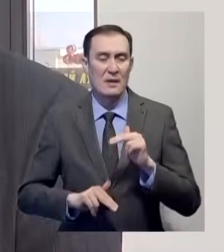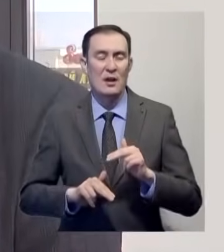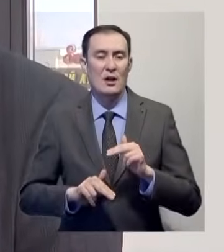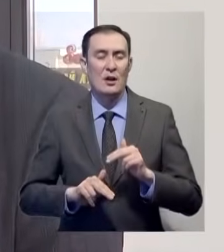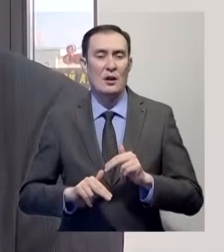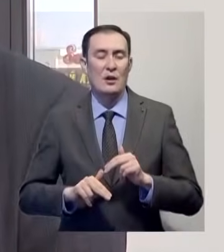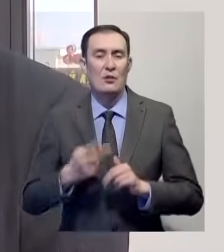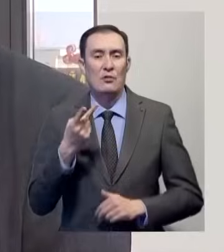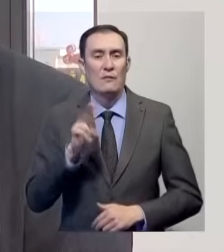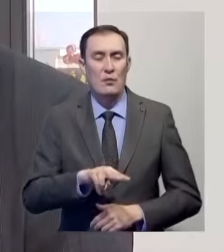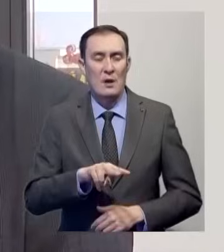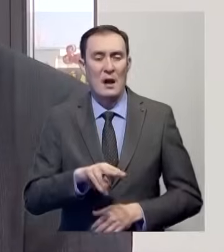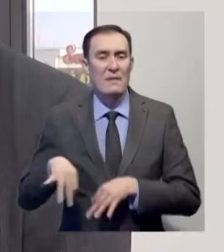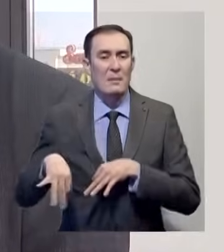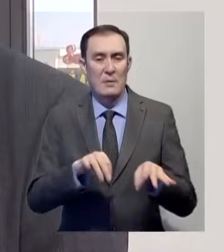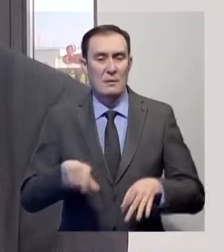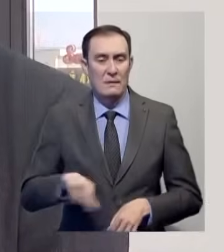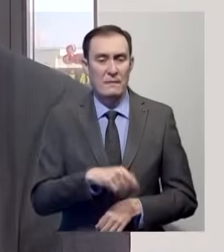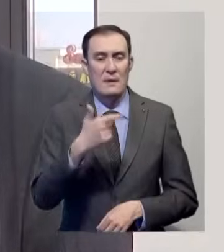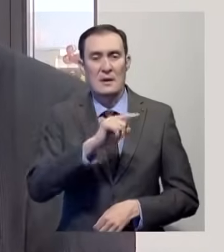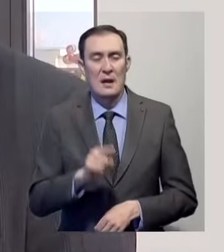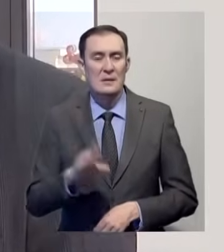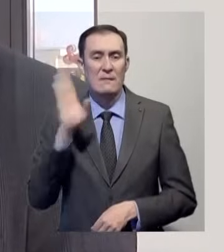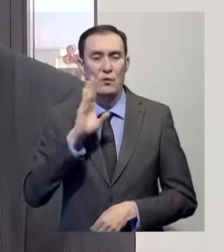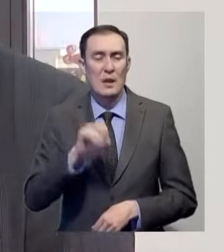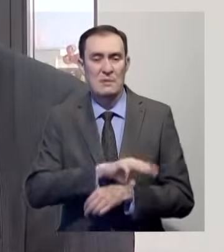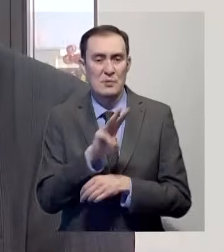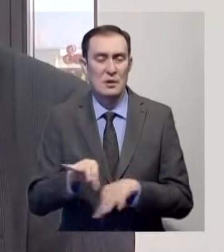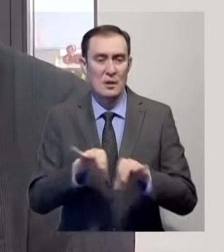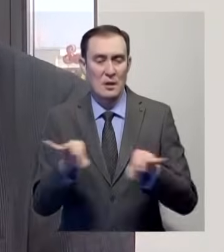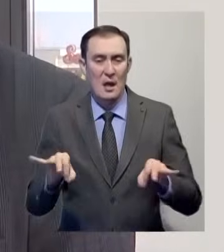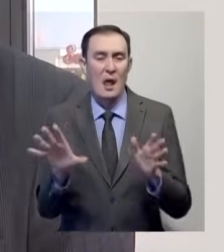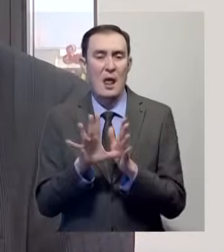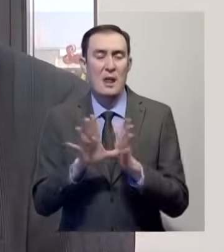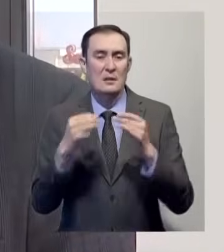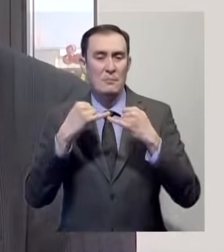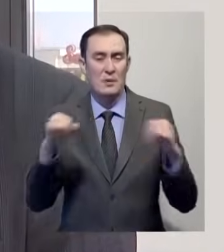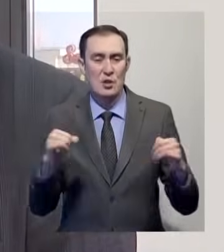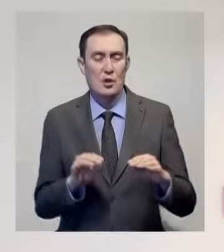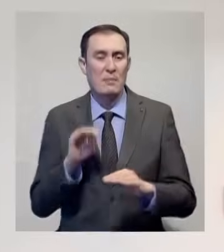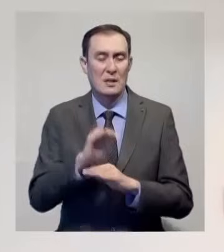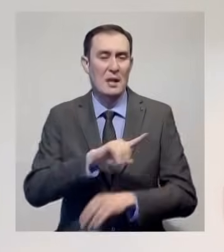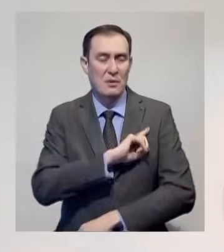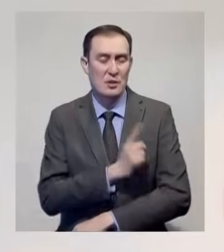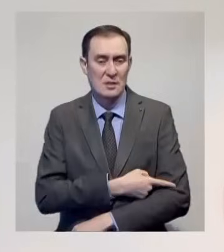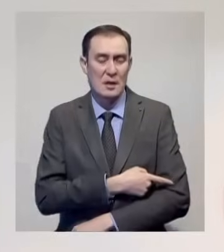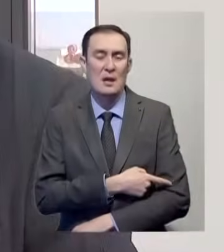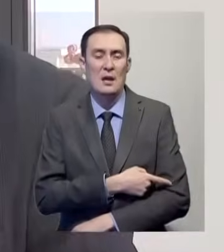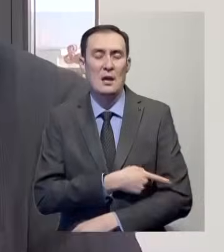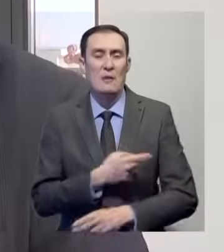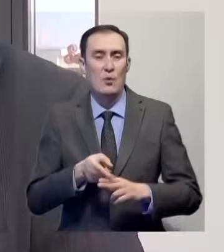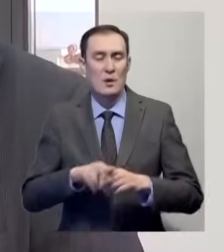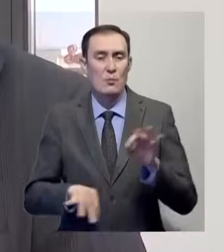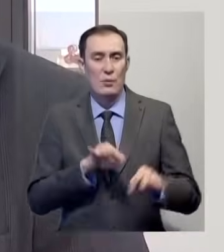двух автомобильных дорог, газоснабжения, водоснабжения, линии электропередач для дополнительных мощностей. В рамках